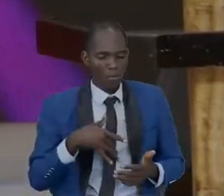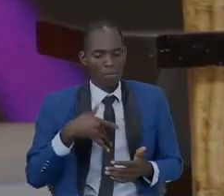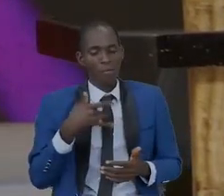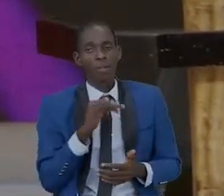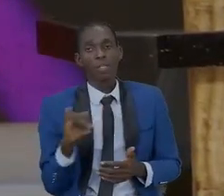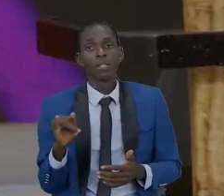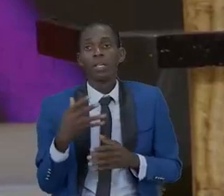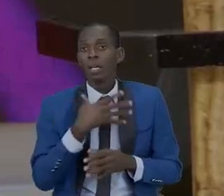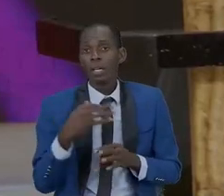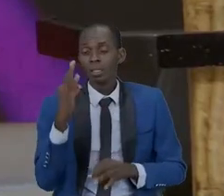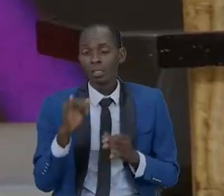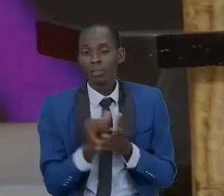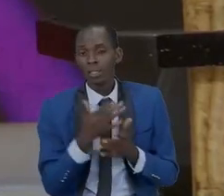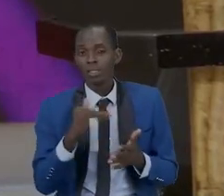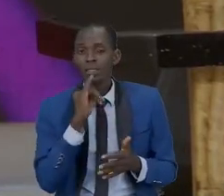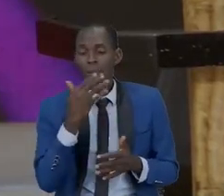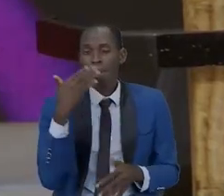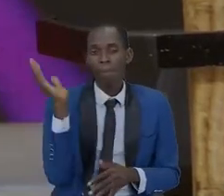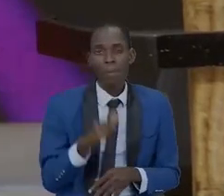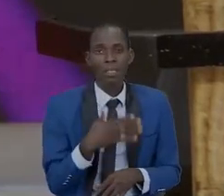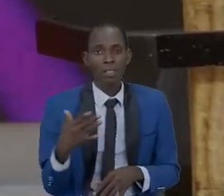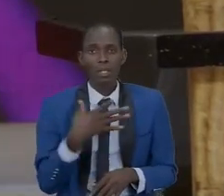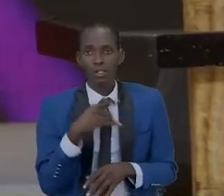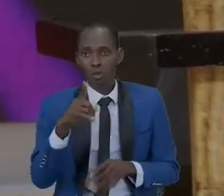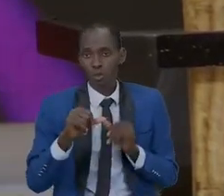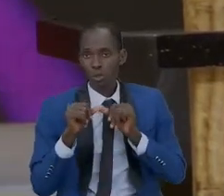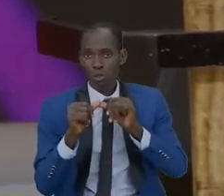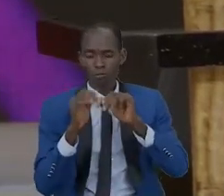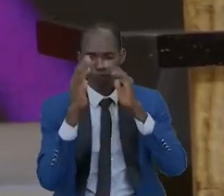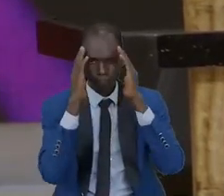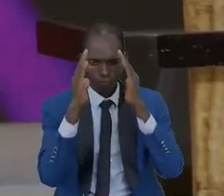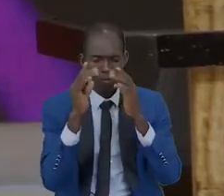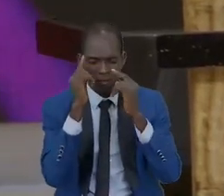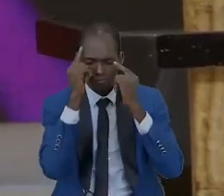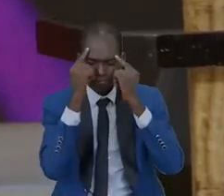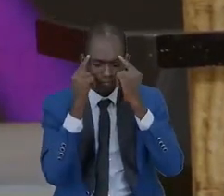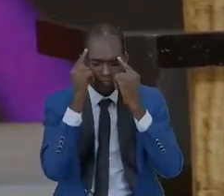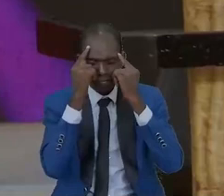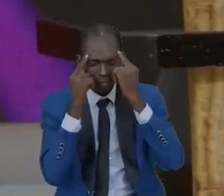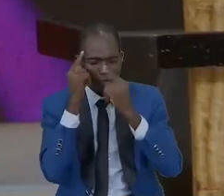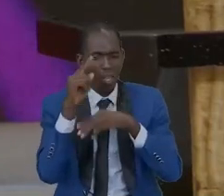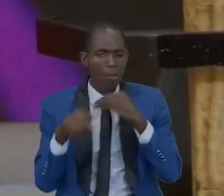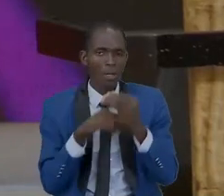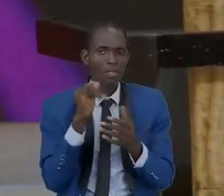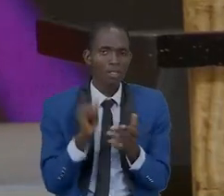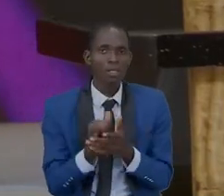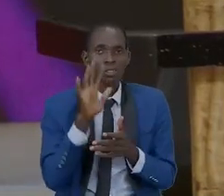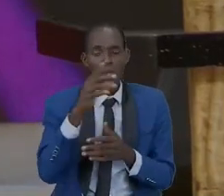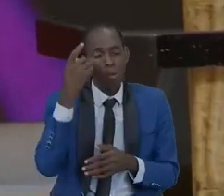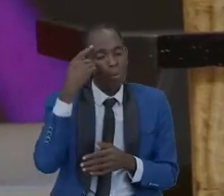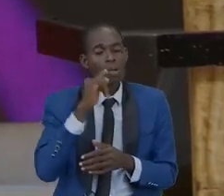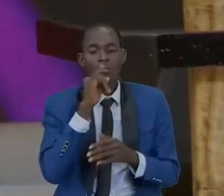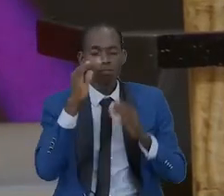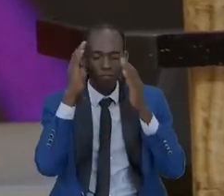si cette chose est une mauvaise chose et que vous focalisez cette chose vous pensez à cela vos pensées et votre focalisation